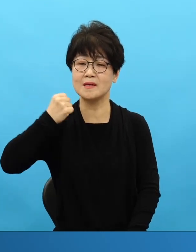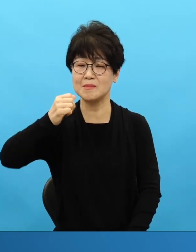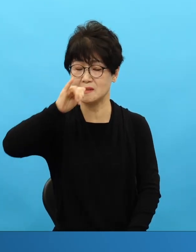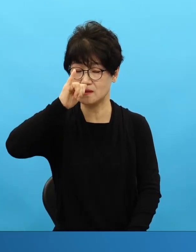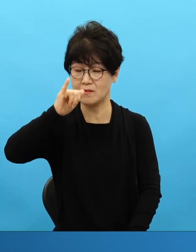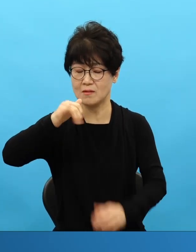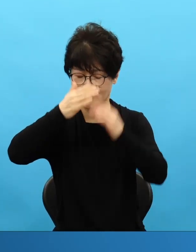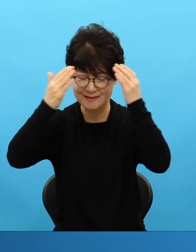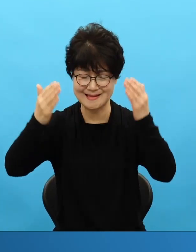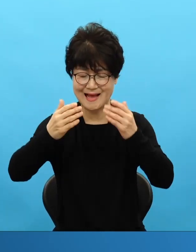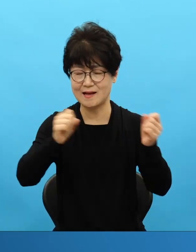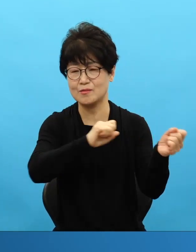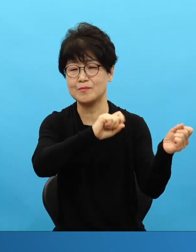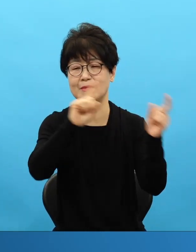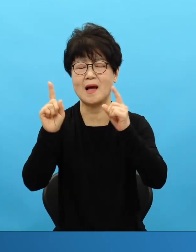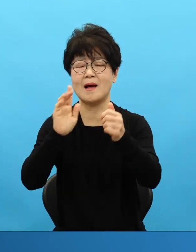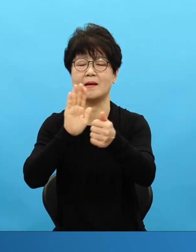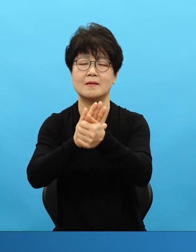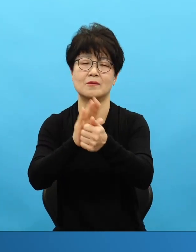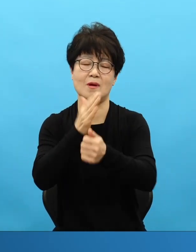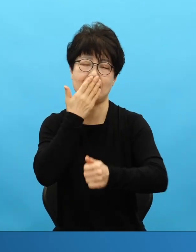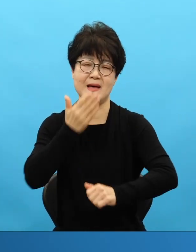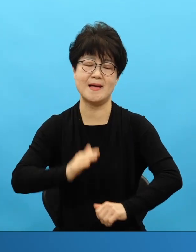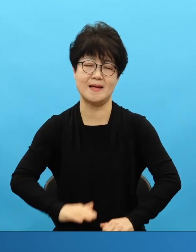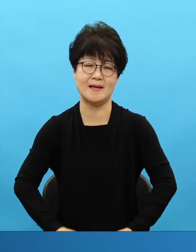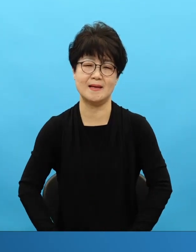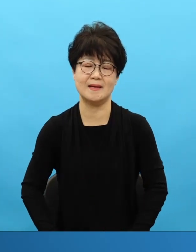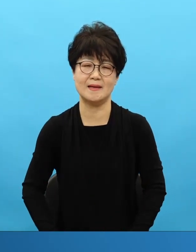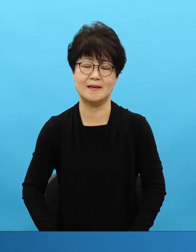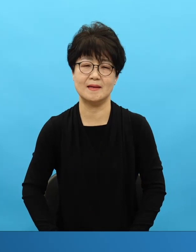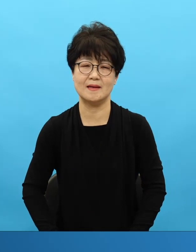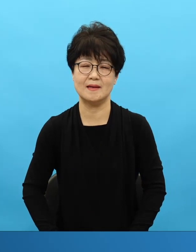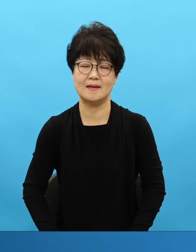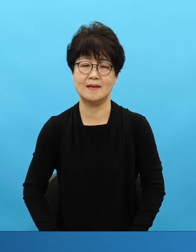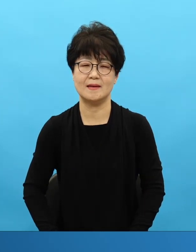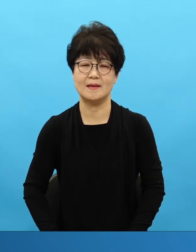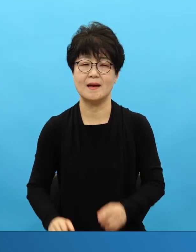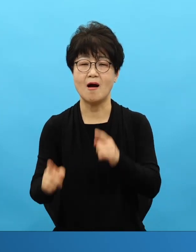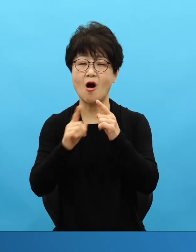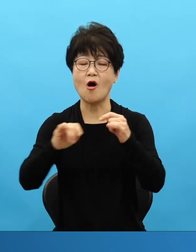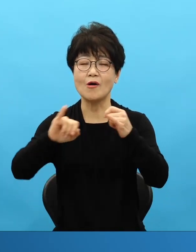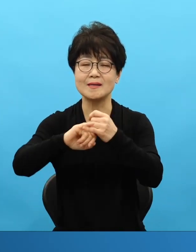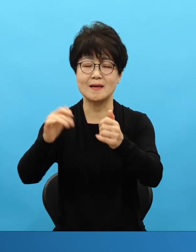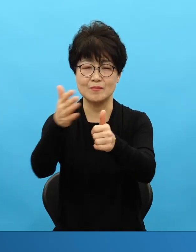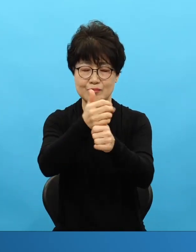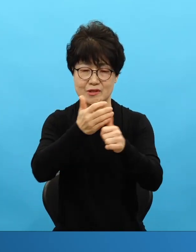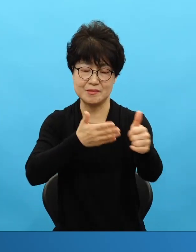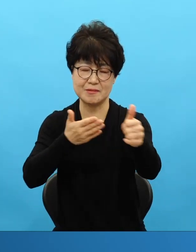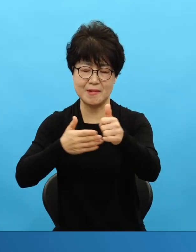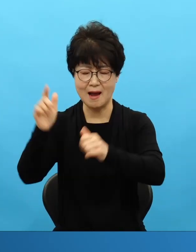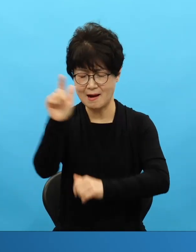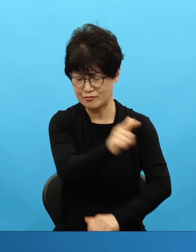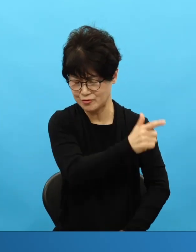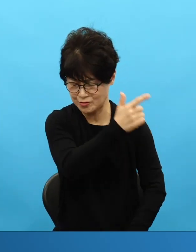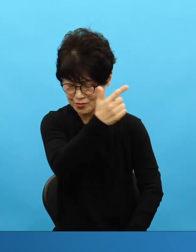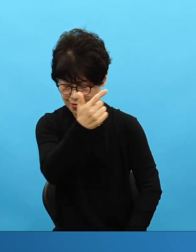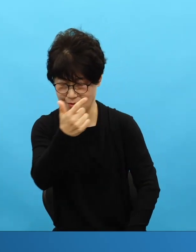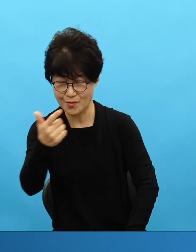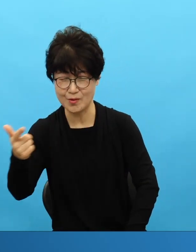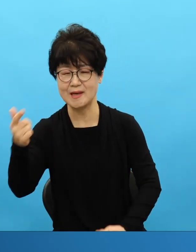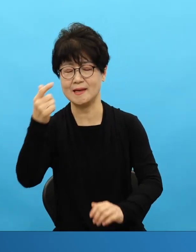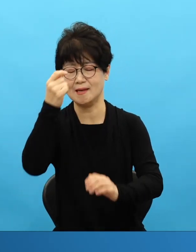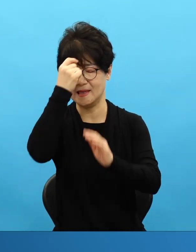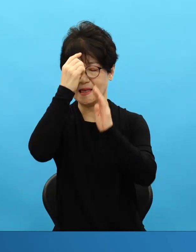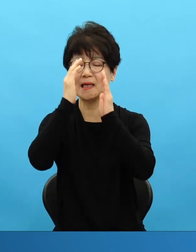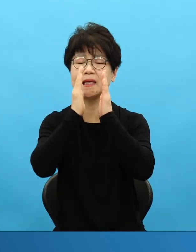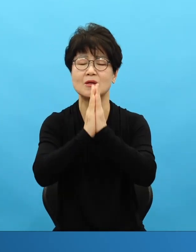one helps you, if you have the spiritual power, you can save everyone. 예, 이 언약 정말 오늘 붙잡으셔야 됩니다. 하루 종일 기도하다가 이 언약 받아야 돼요.